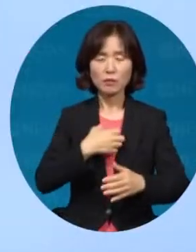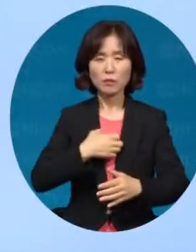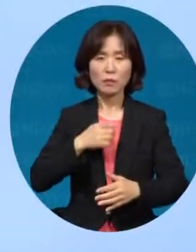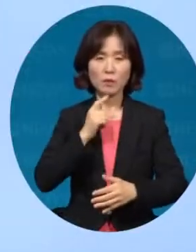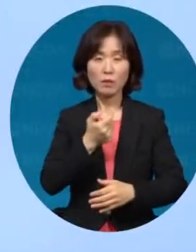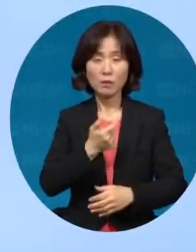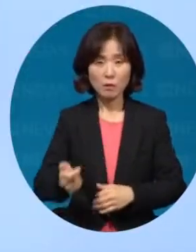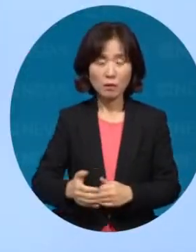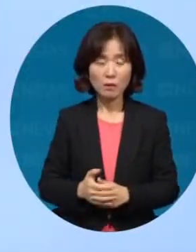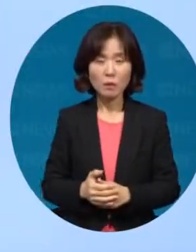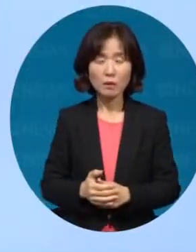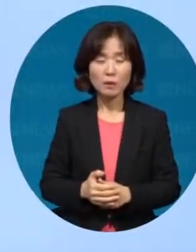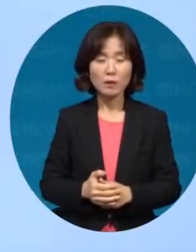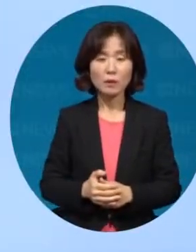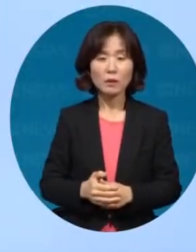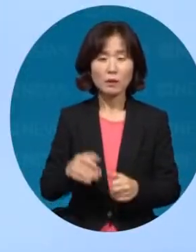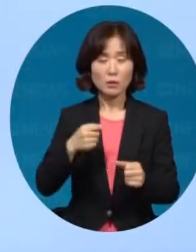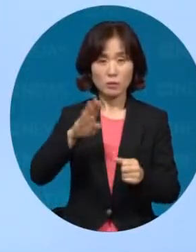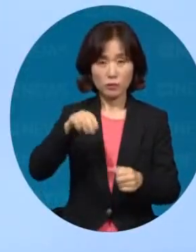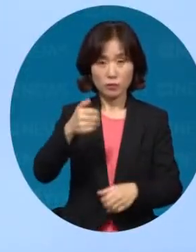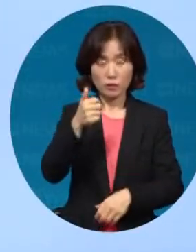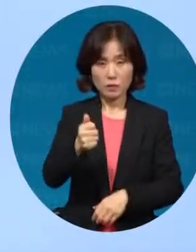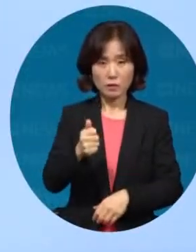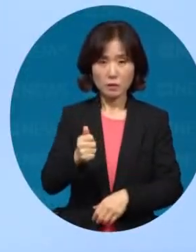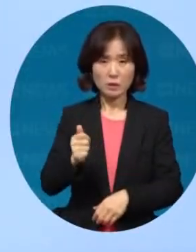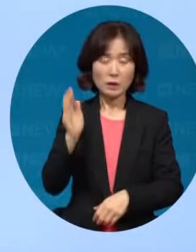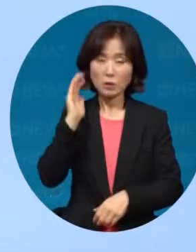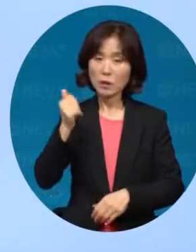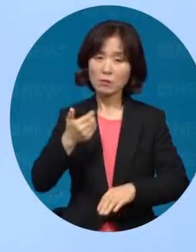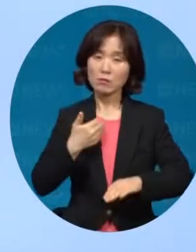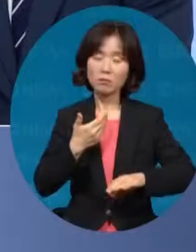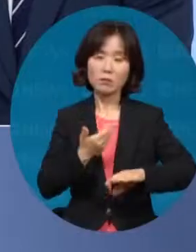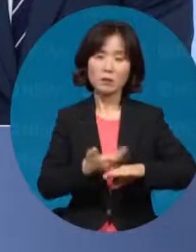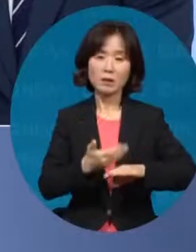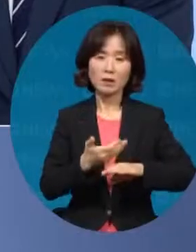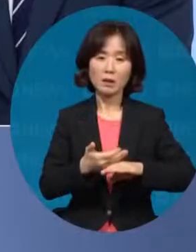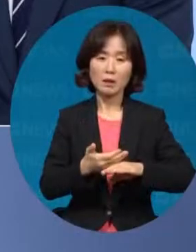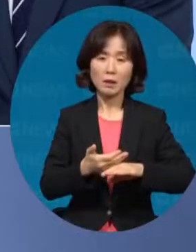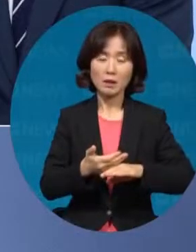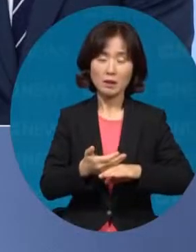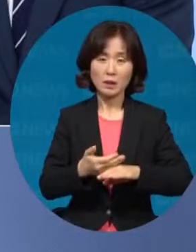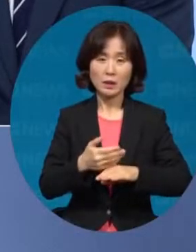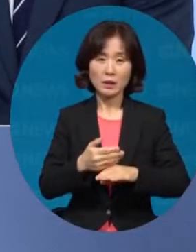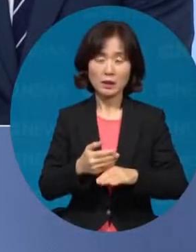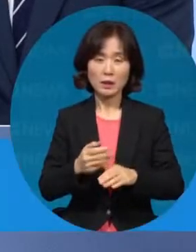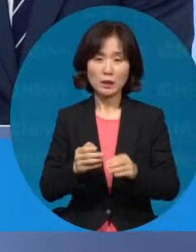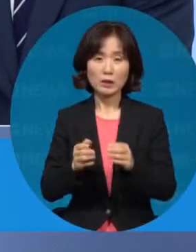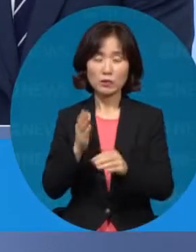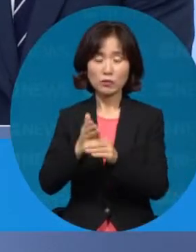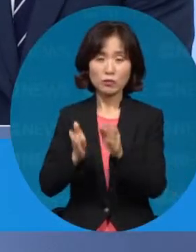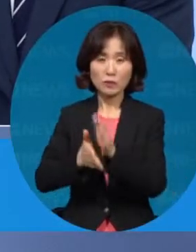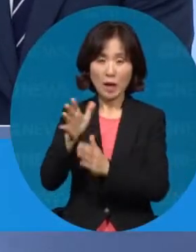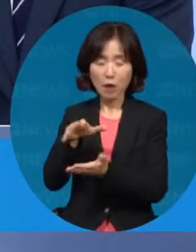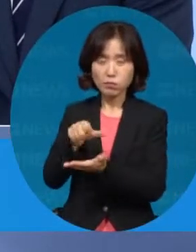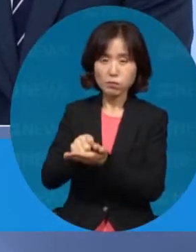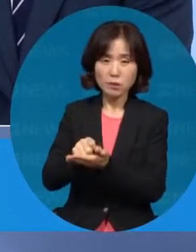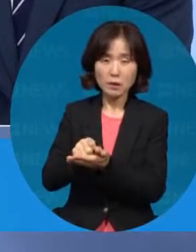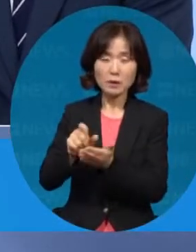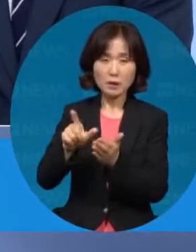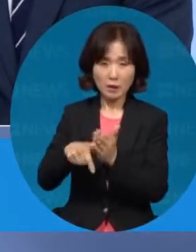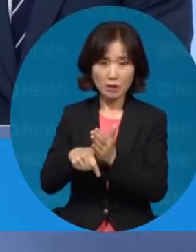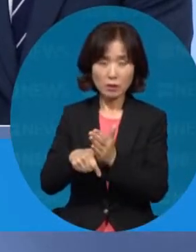있는데요 우선 랑 긴 아하 미디 교육부 장관은 대통령과 달리 탈레반이 수도를 점령 다가 점령한 당일 까지도 자리를